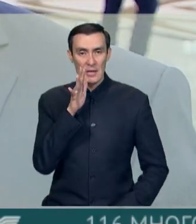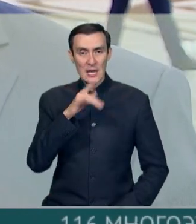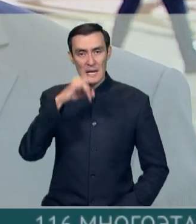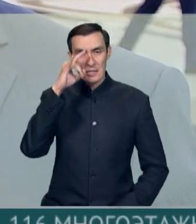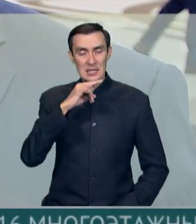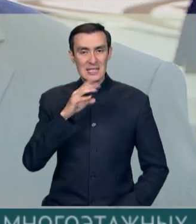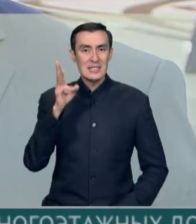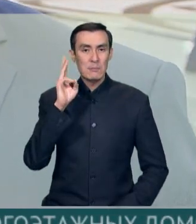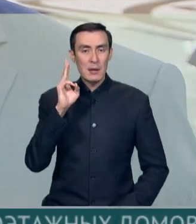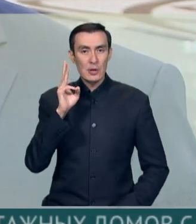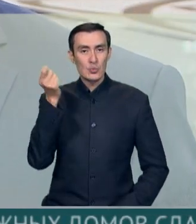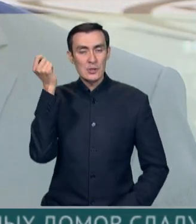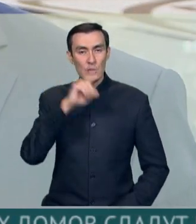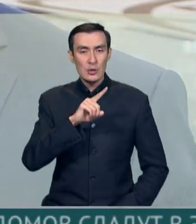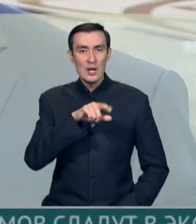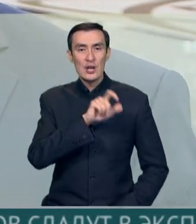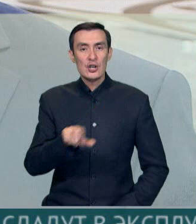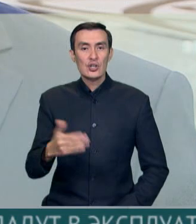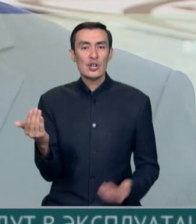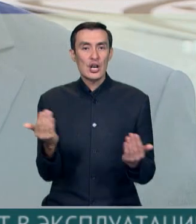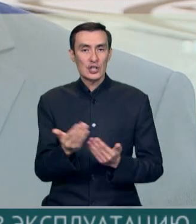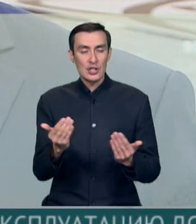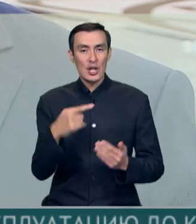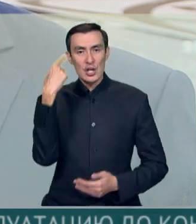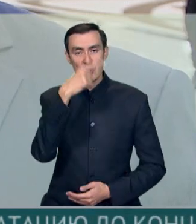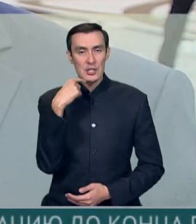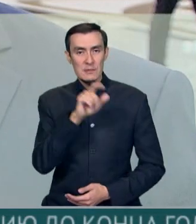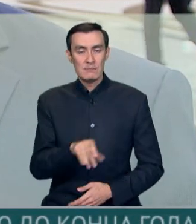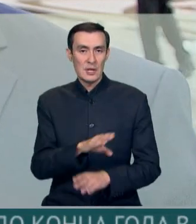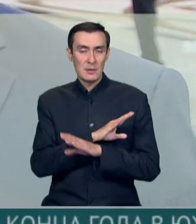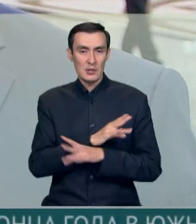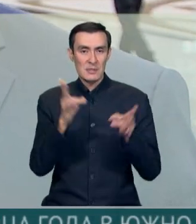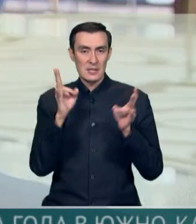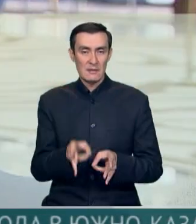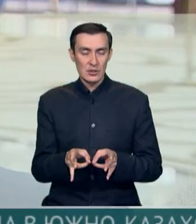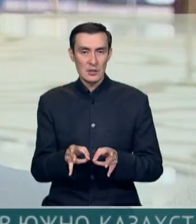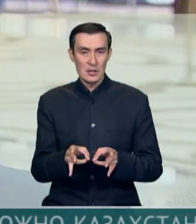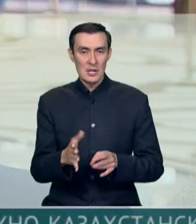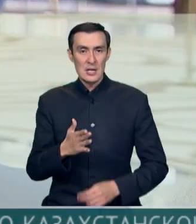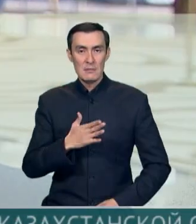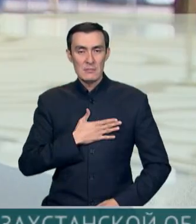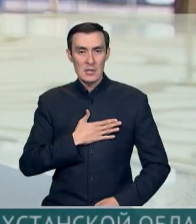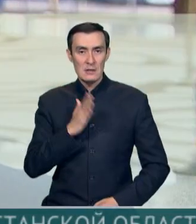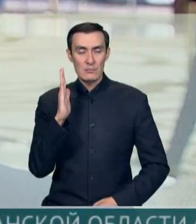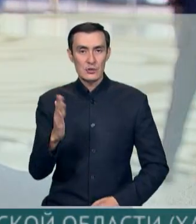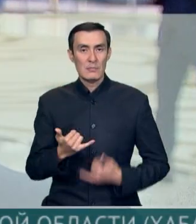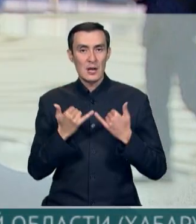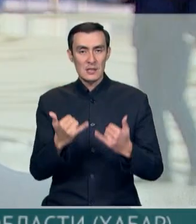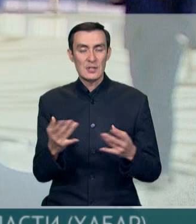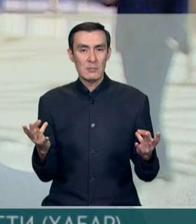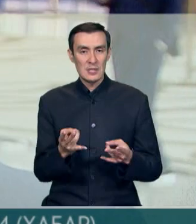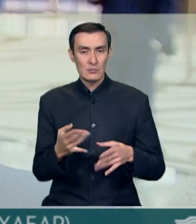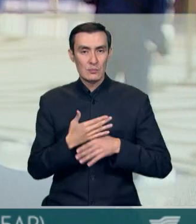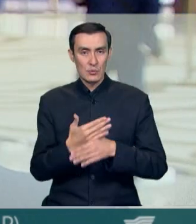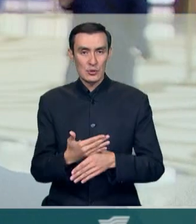дипломаты выясняют гражданство и личности погибших и пострадавших граждан. Мы окажем необходимую в этой